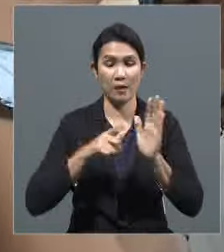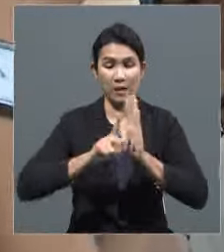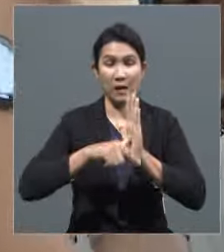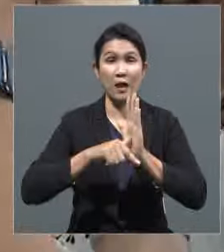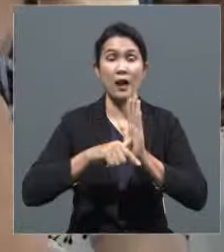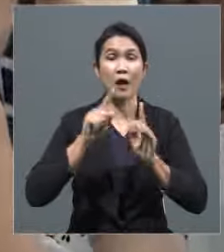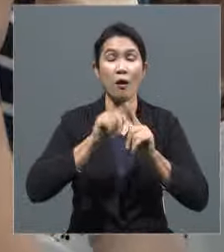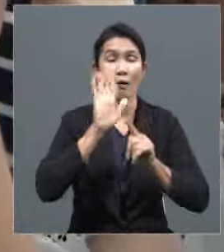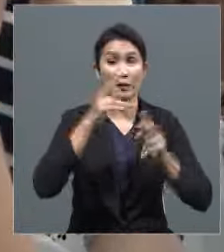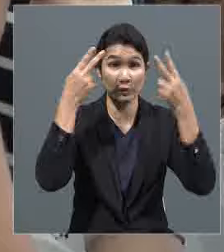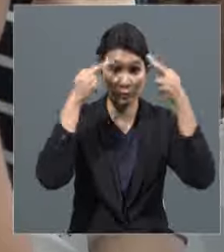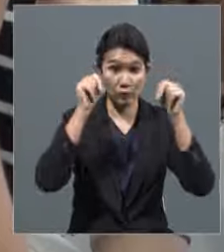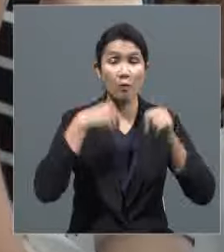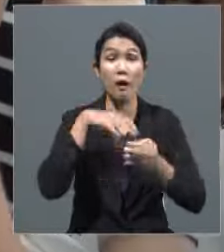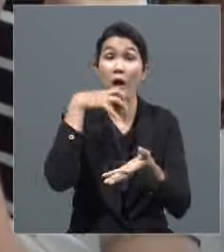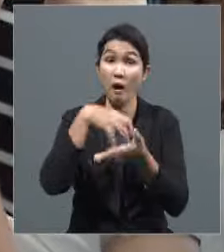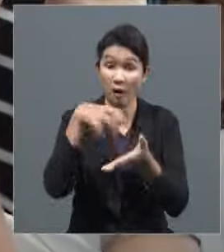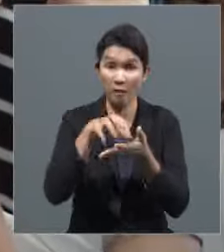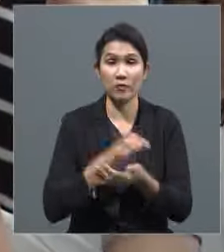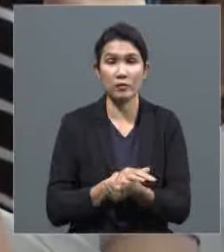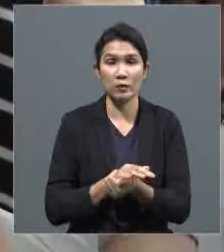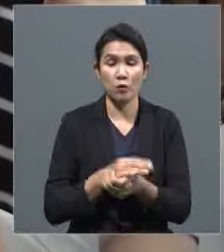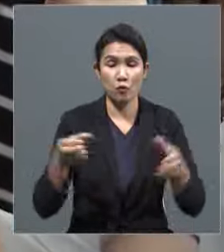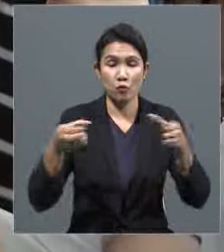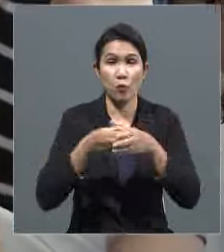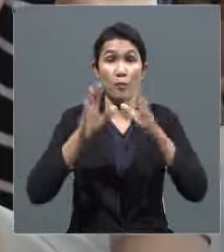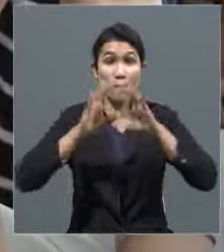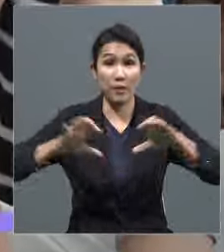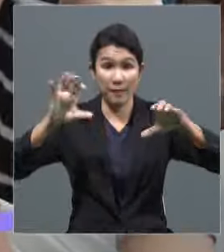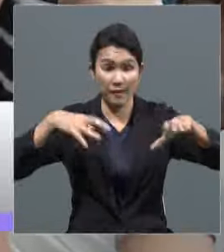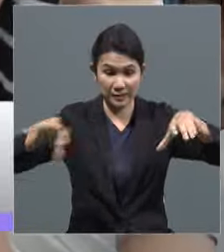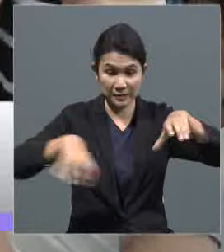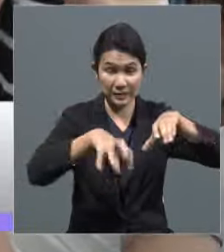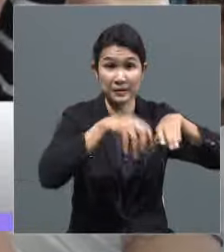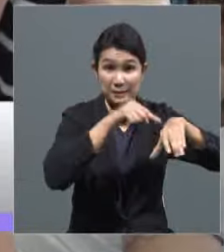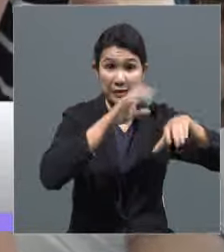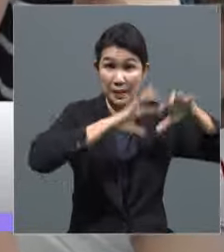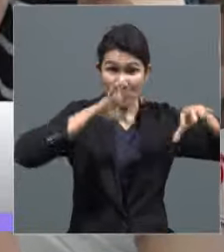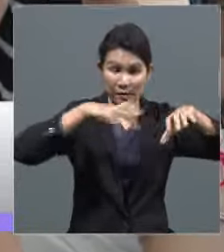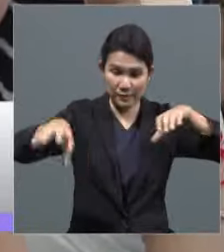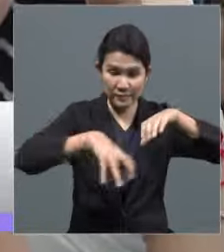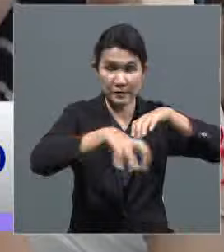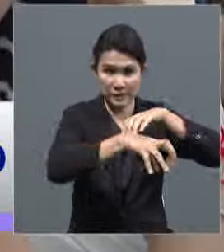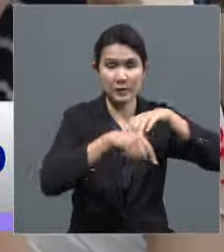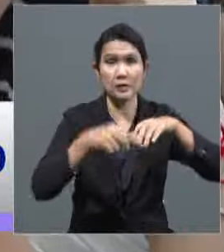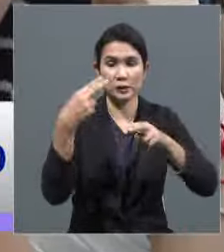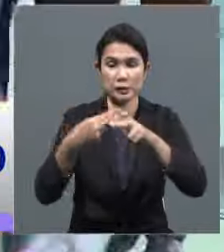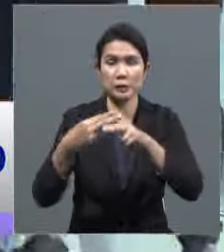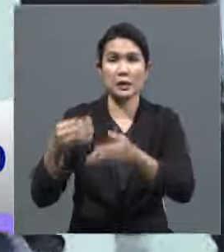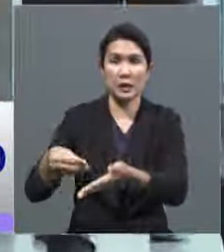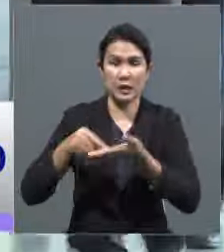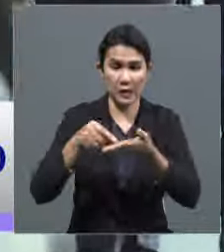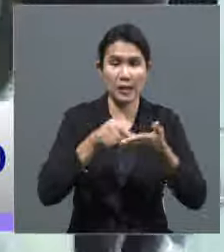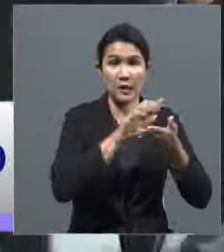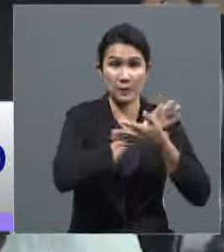ธิการนายกรัฐมนตรีบอกนะคะว่าพรรคร่วมรัฐบาลตอนนี้เนี่ยส่งรายชื่อว่าที่รัฐมนตรีมาเรียบร้อยแล้วแต่ว่